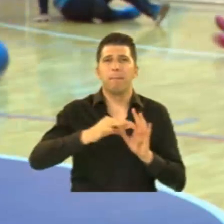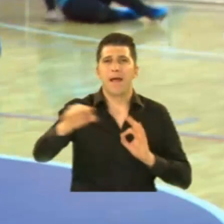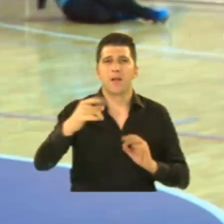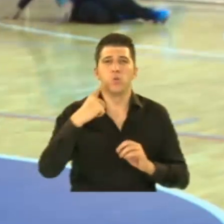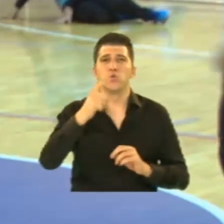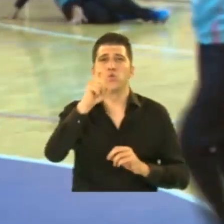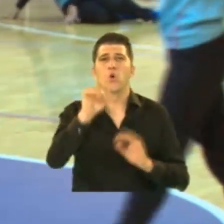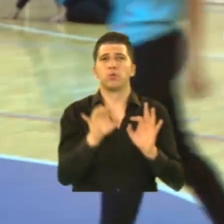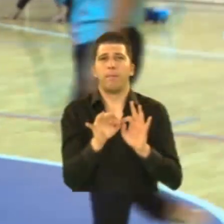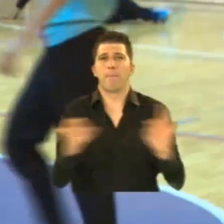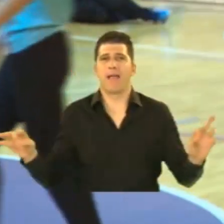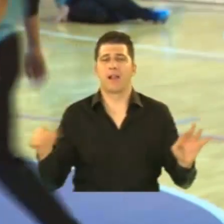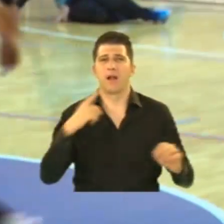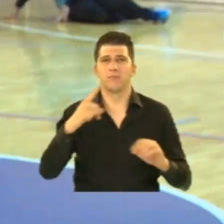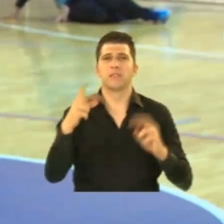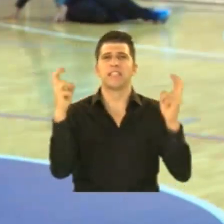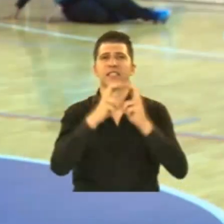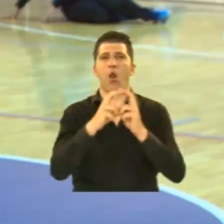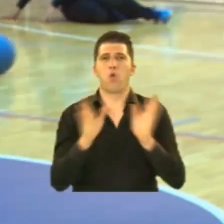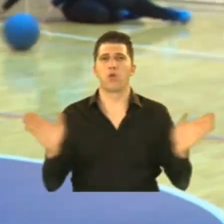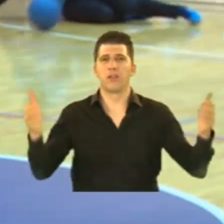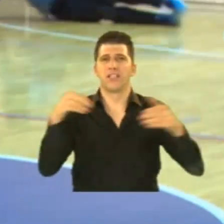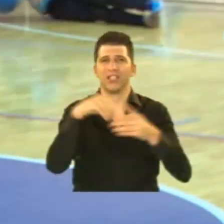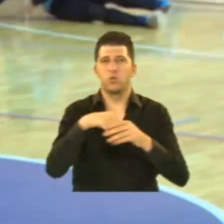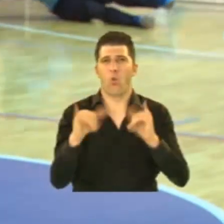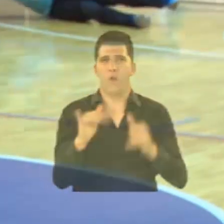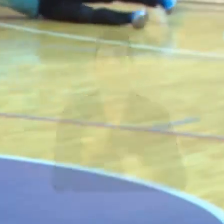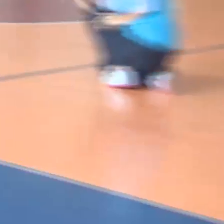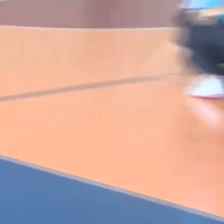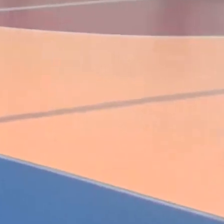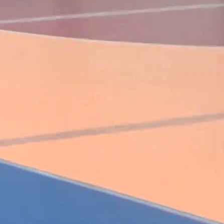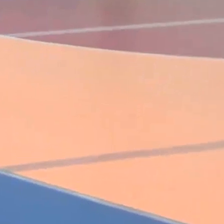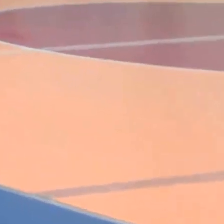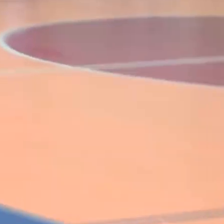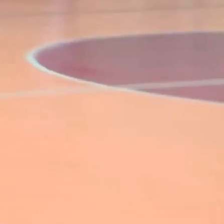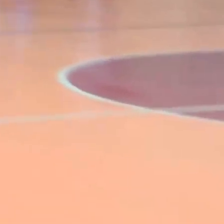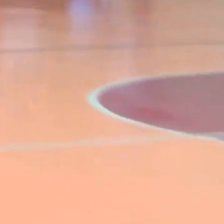metre uzunluğunda, 9 metre eninde spor salonlarında oynanan bir oyun.